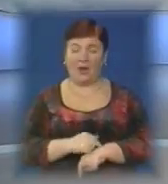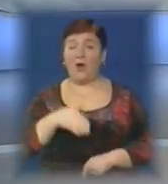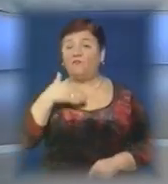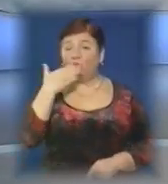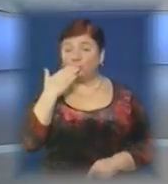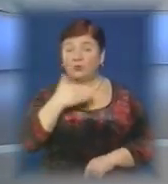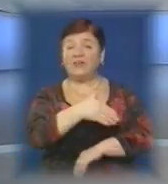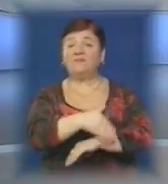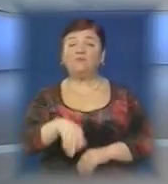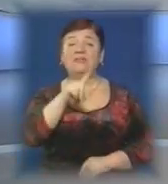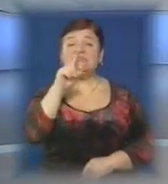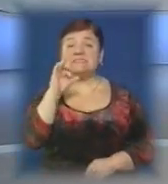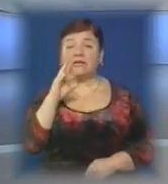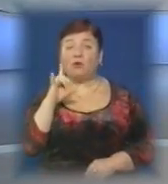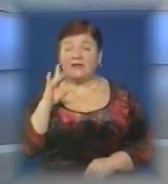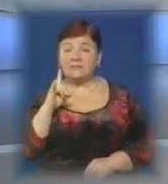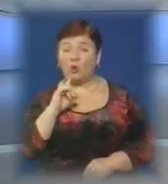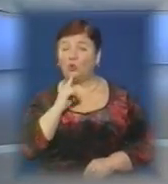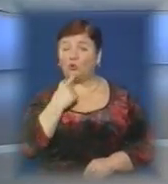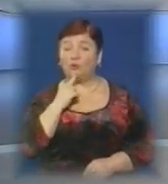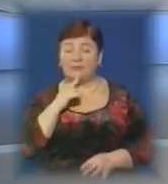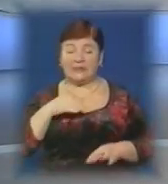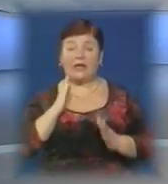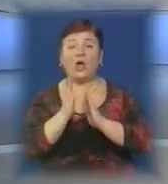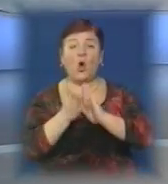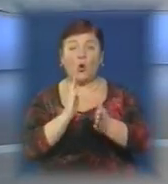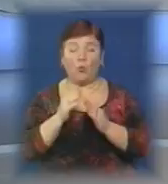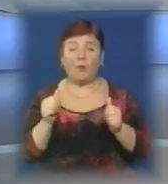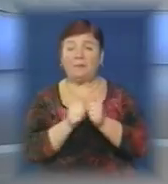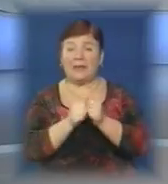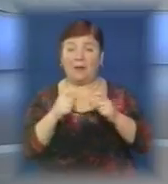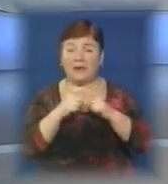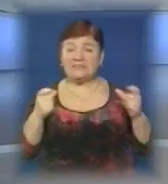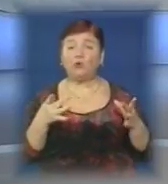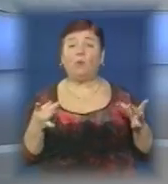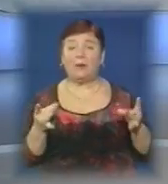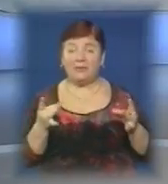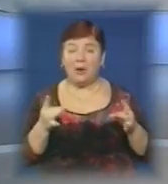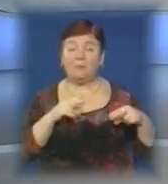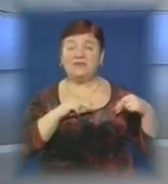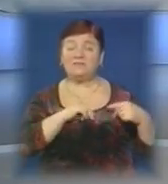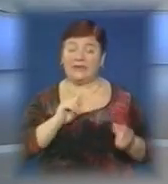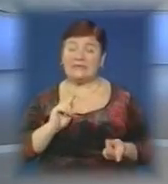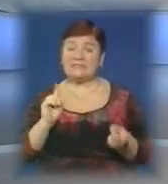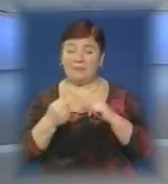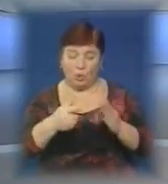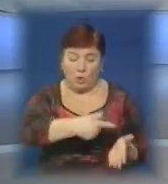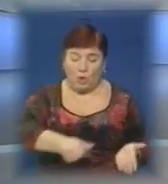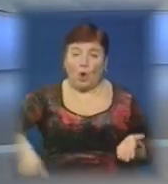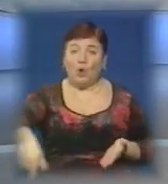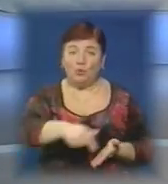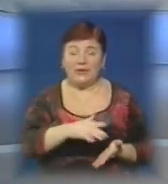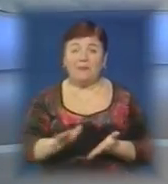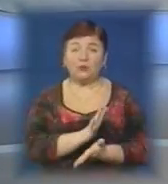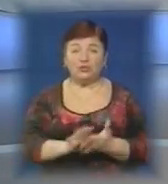В Ужгороді на вулиці Заньковецької ускладнено рух автотранспорту. Біля магазину меблі працівники водоканалу замінюють люки та прочищають